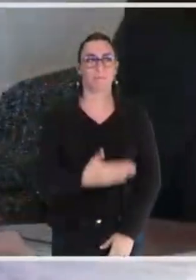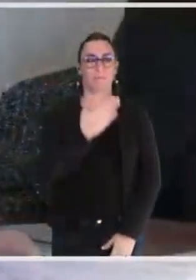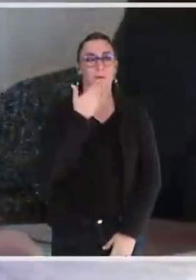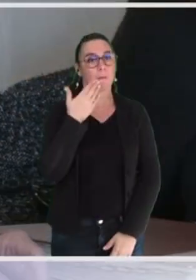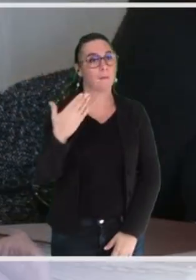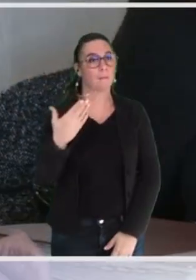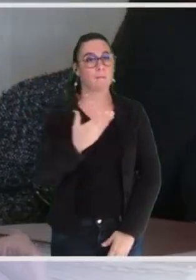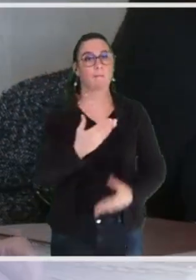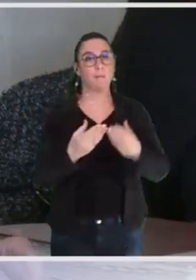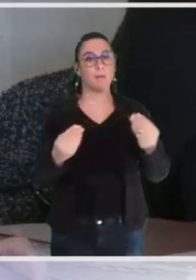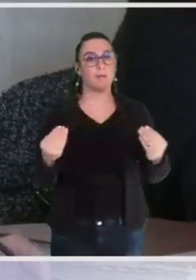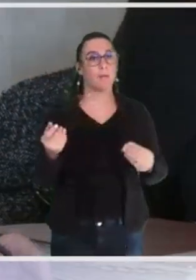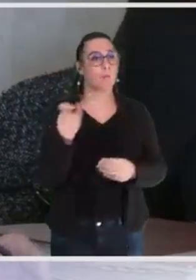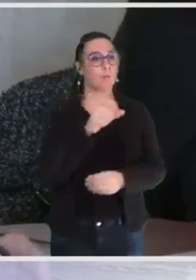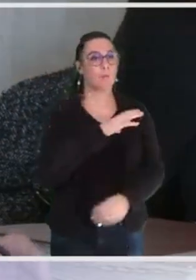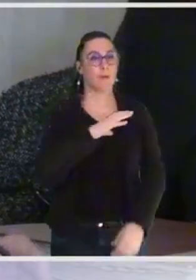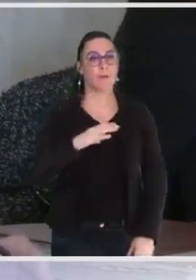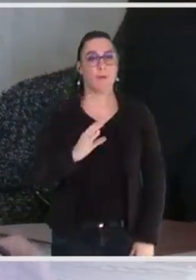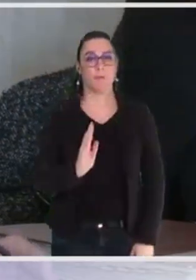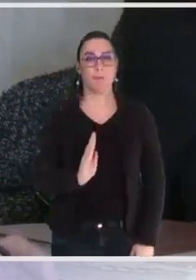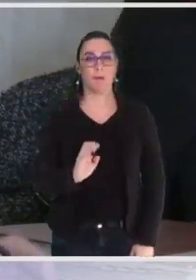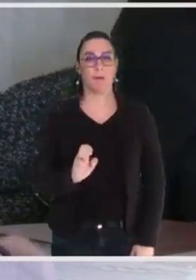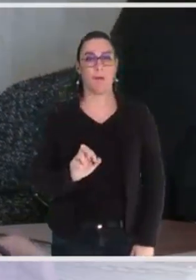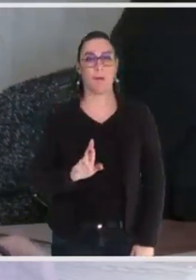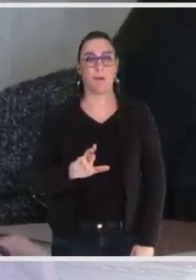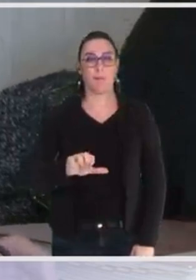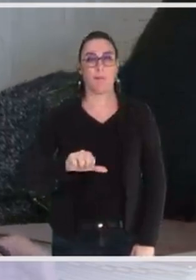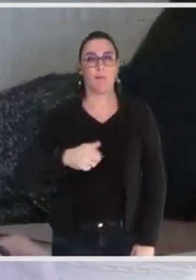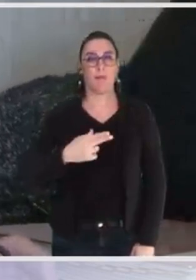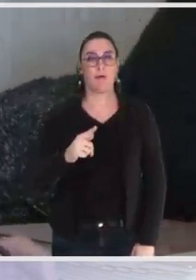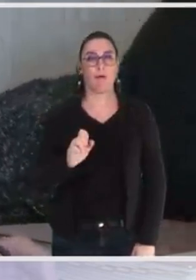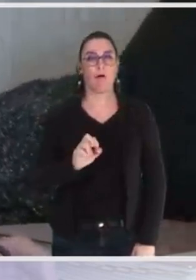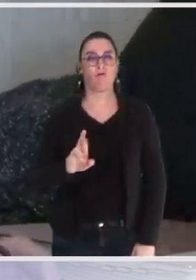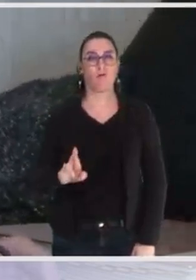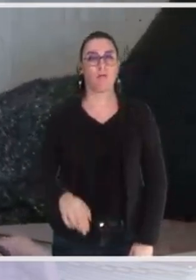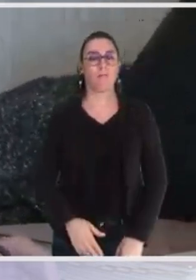Merci beaucoup. Madame Béranger.